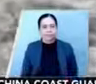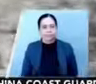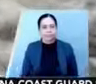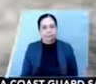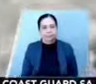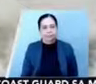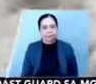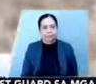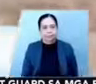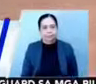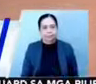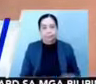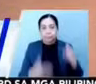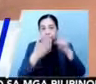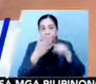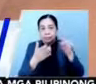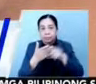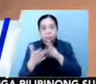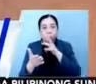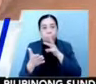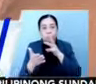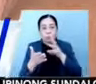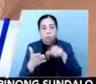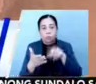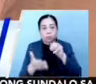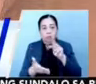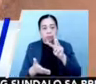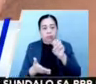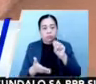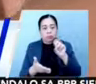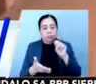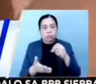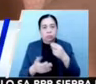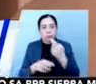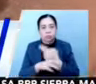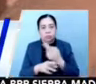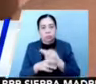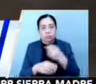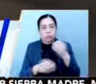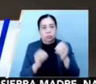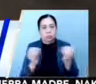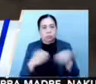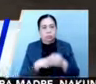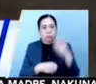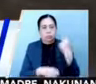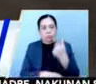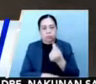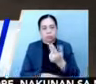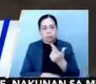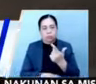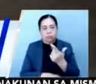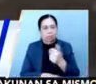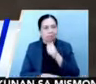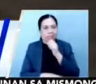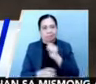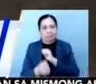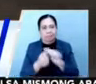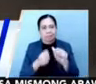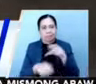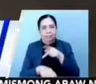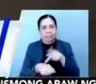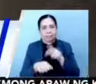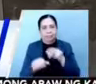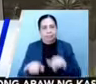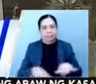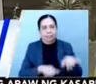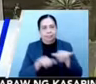Sa random water sampling ng MWSS Regulatory Office noong huling bahagi ng 2023, hindi pumasa sa Philippine National Standard for